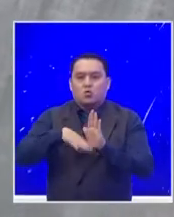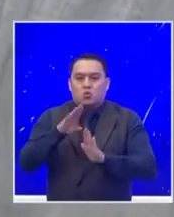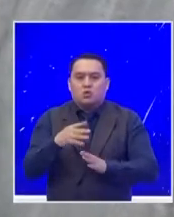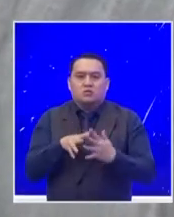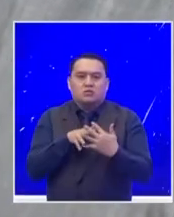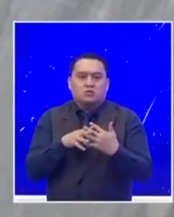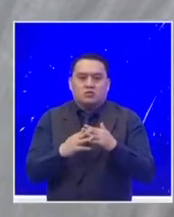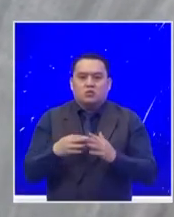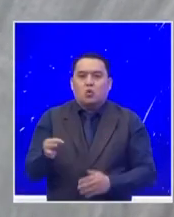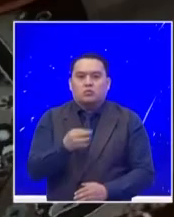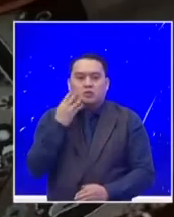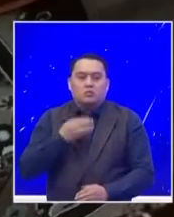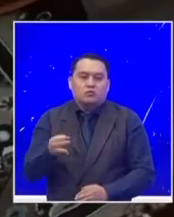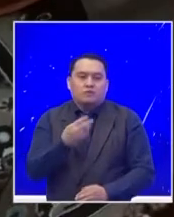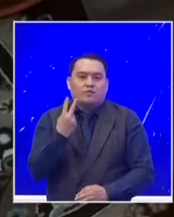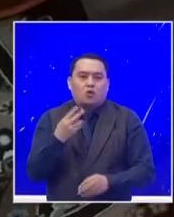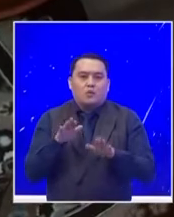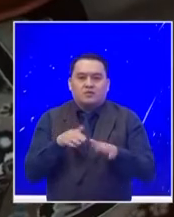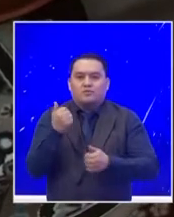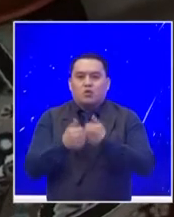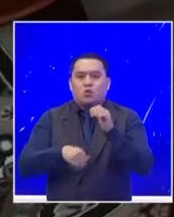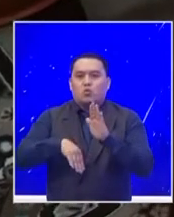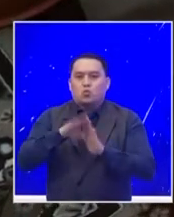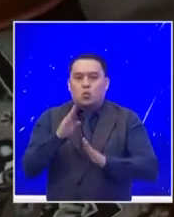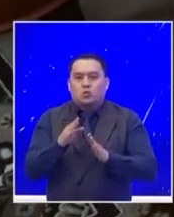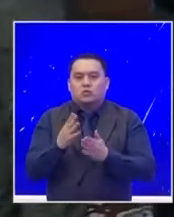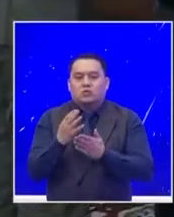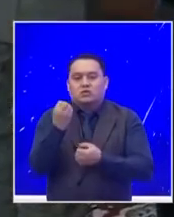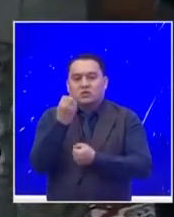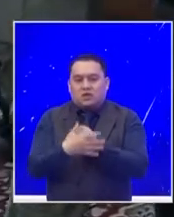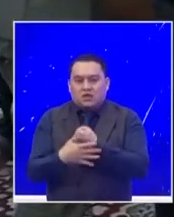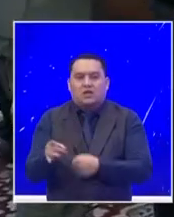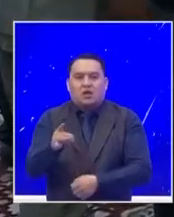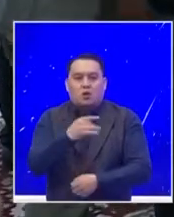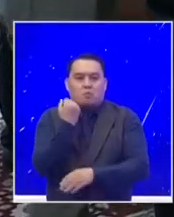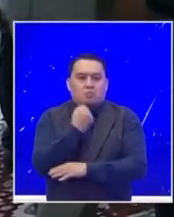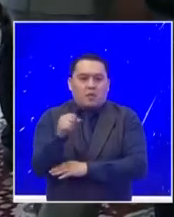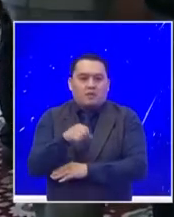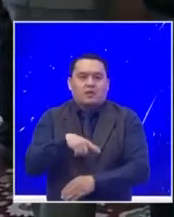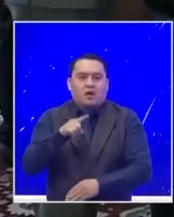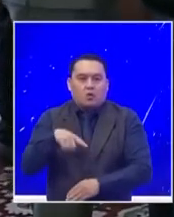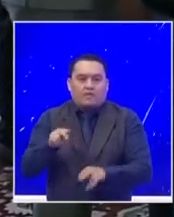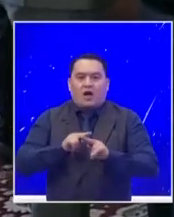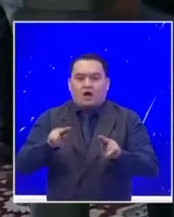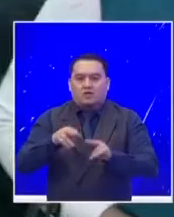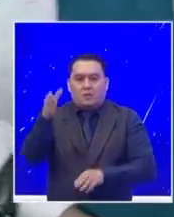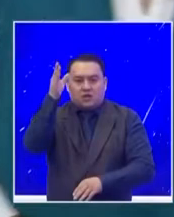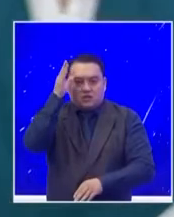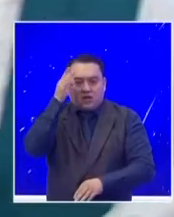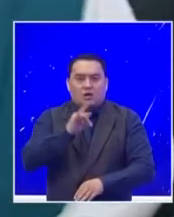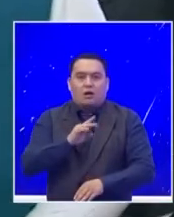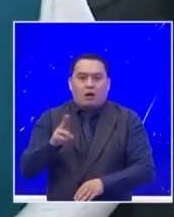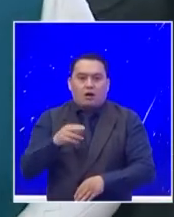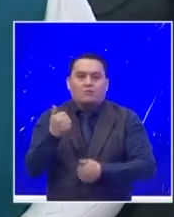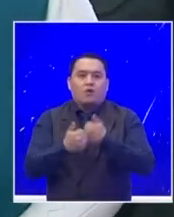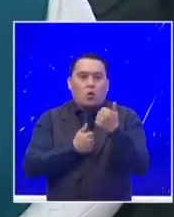сельская школа Алматинской области», второе место в конкурсе «Лучший ресурсный центр региона», победители в номинации «Воспитание и образование» на